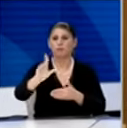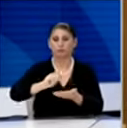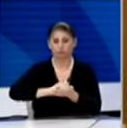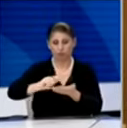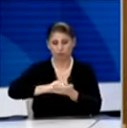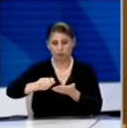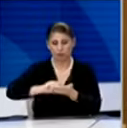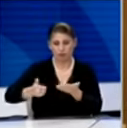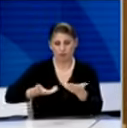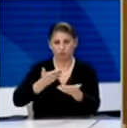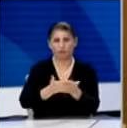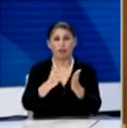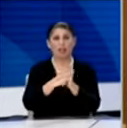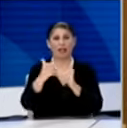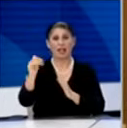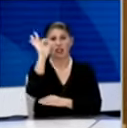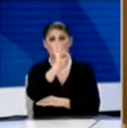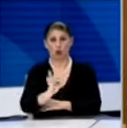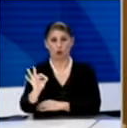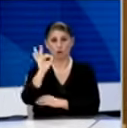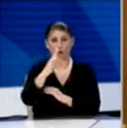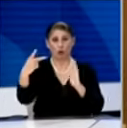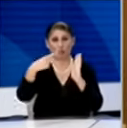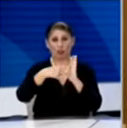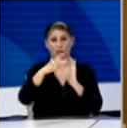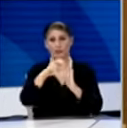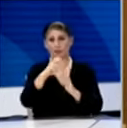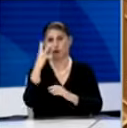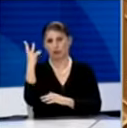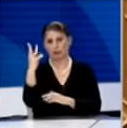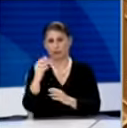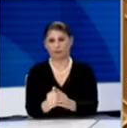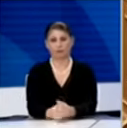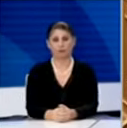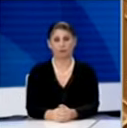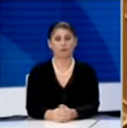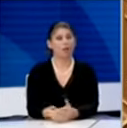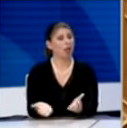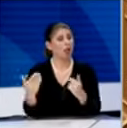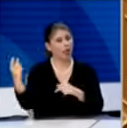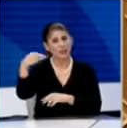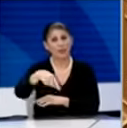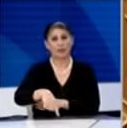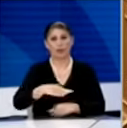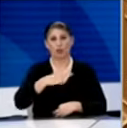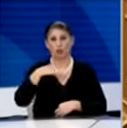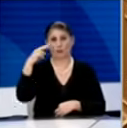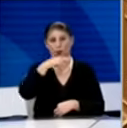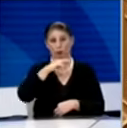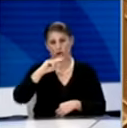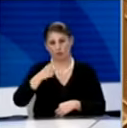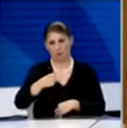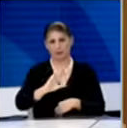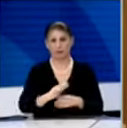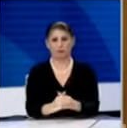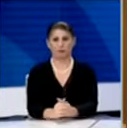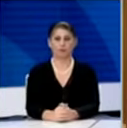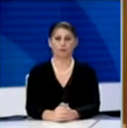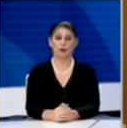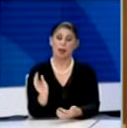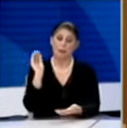πρακτικά κατά τεθήσα 16 Οκτωβρίου του 2023. Δεν ήρθε ο κύριος Πρωθυπουργός για να απαντήσει.